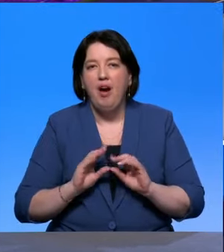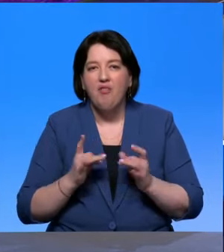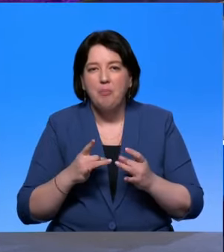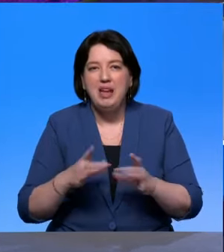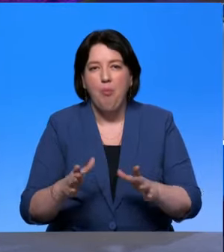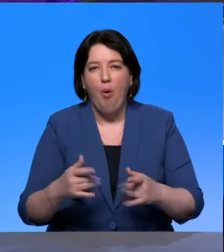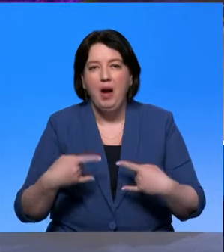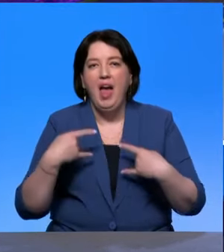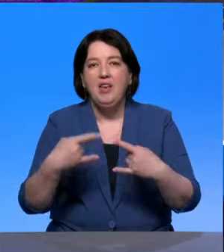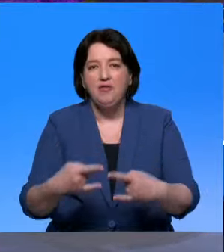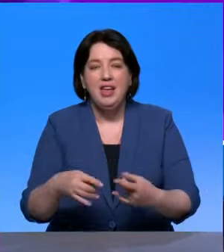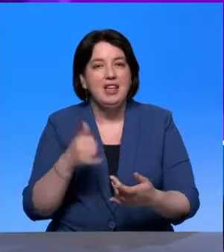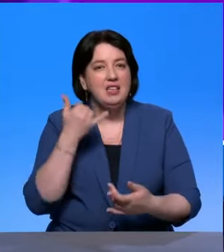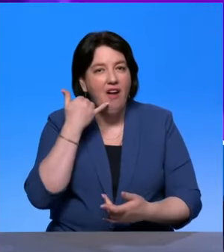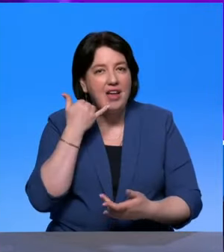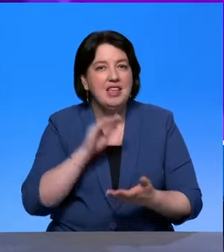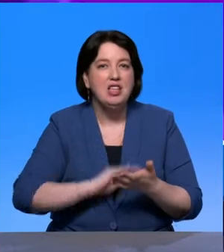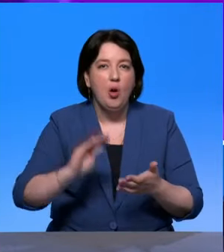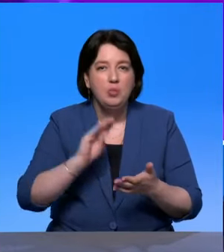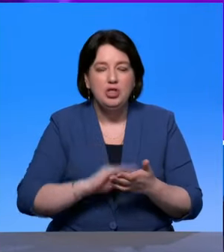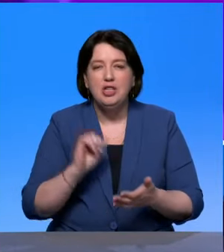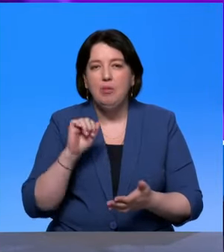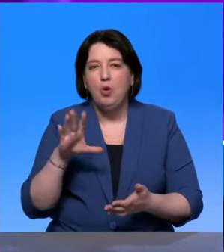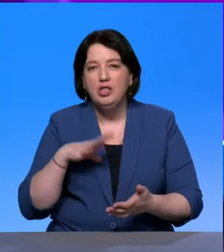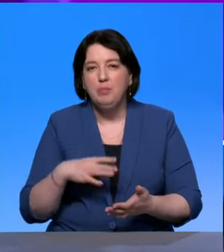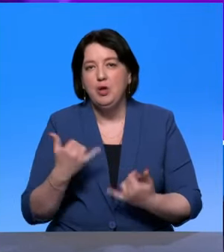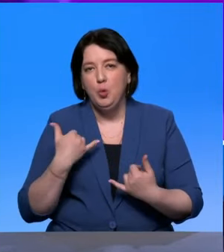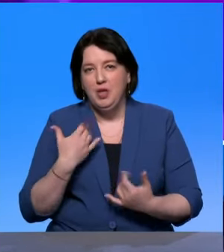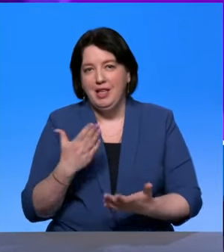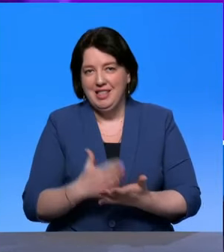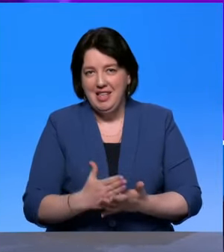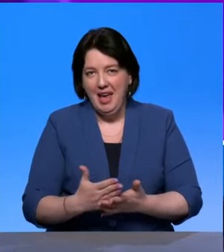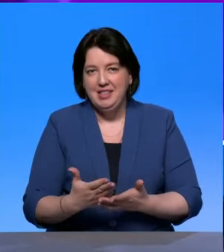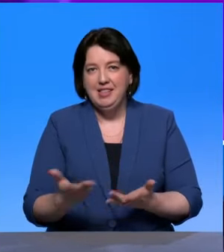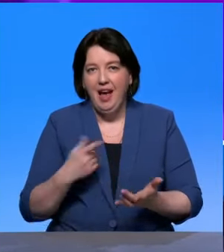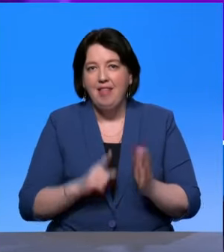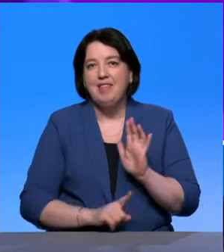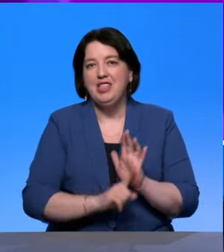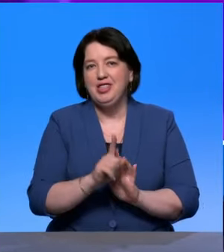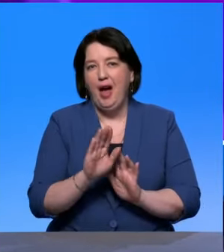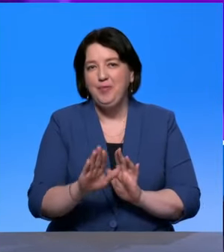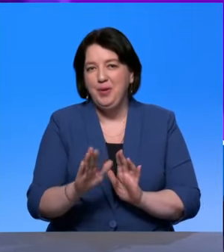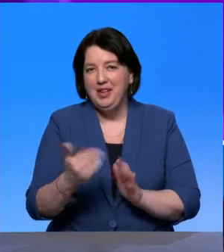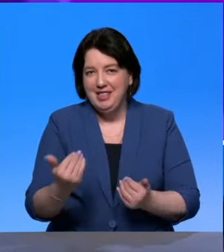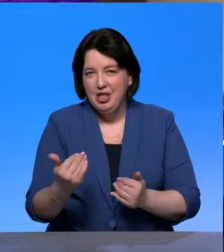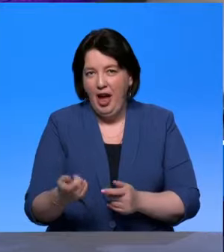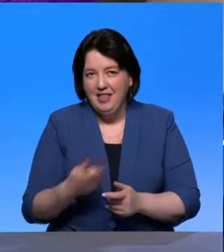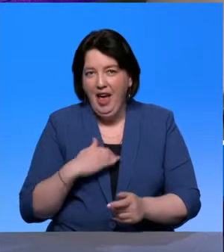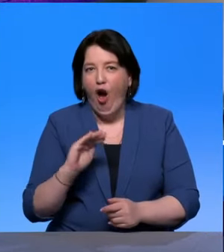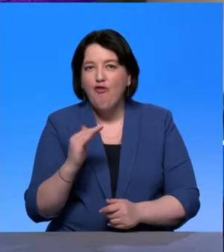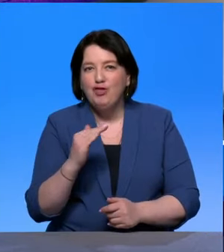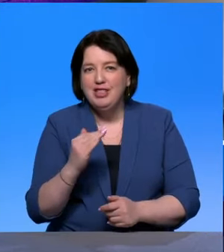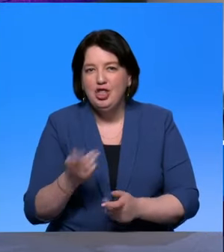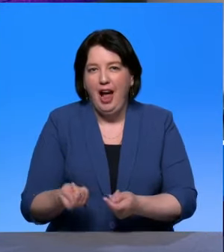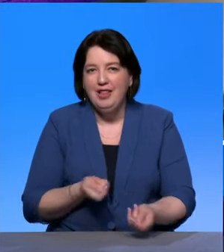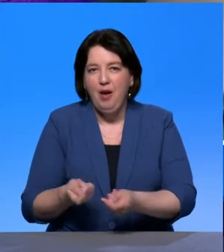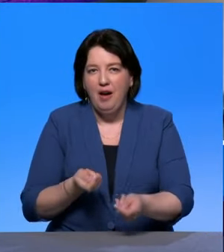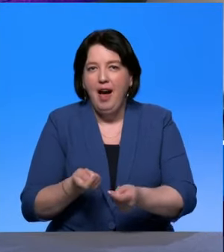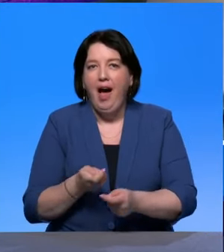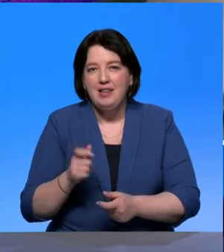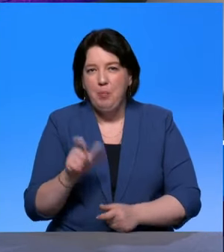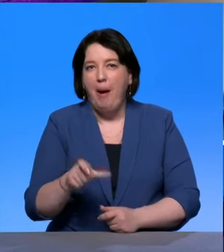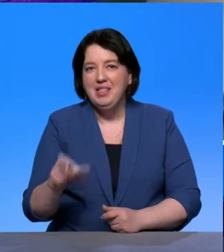Может быть, у нас есть какие-то начинающие фиджитал-спортсмены. Друзья, делитесь вашими какими-то мнениями,